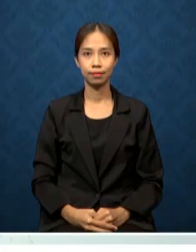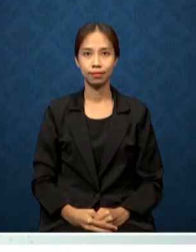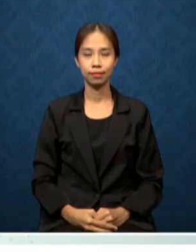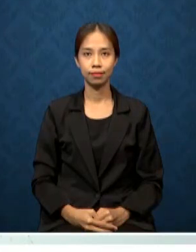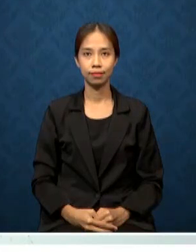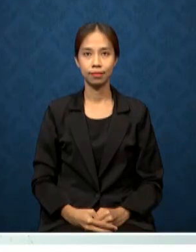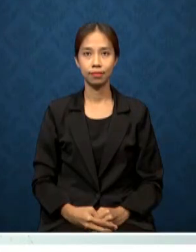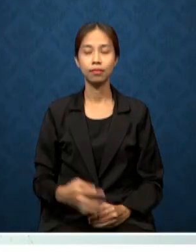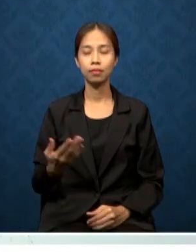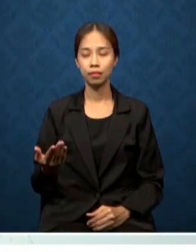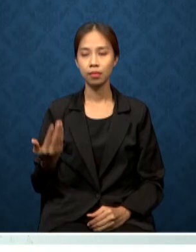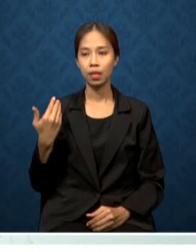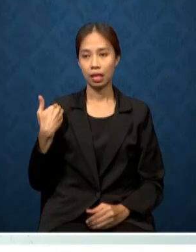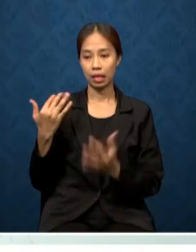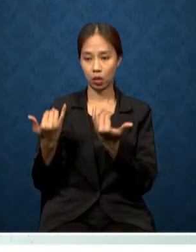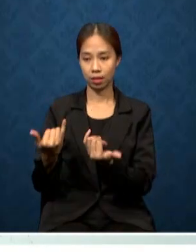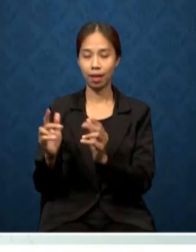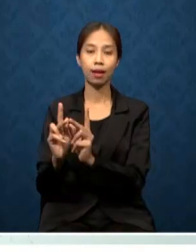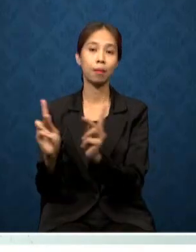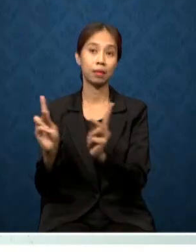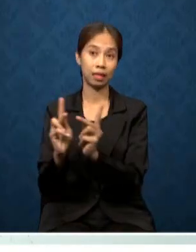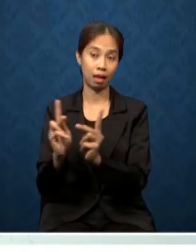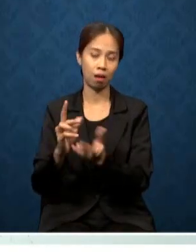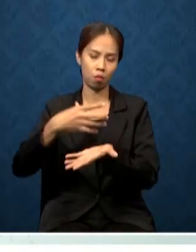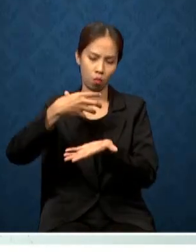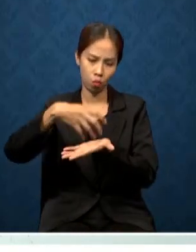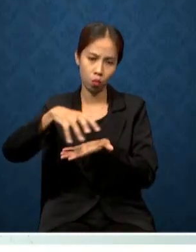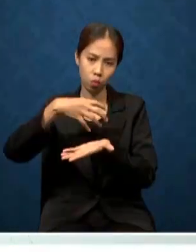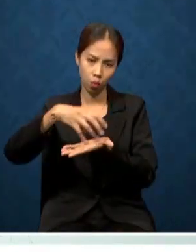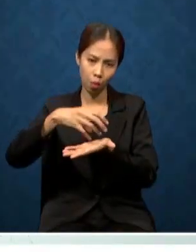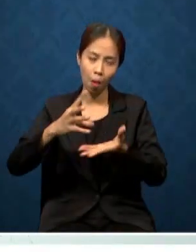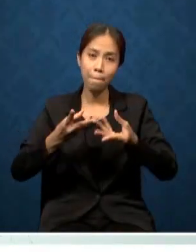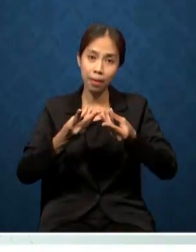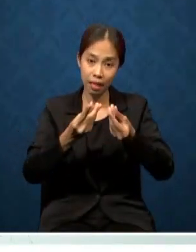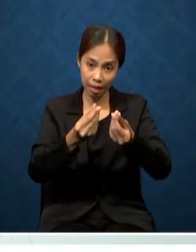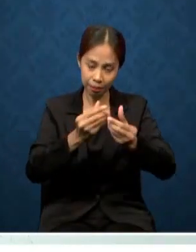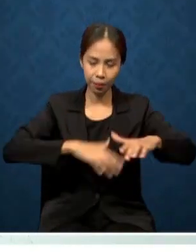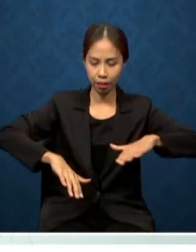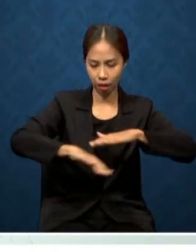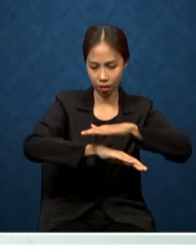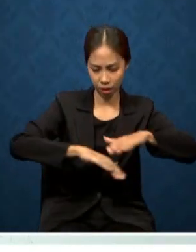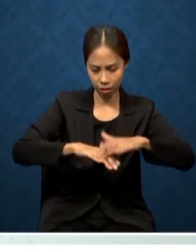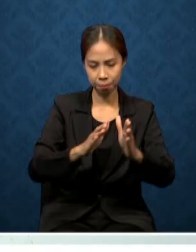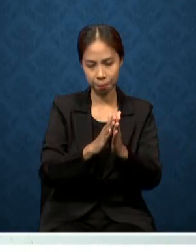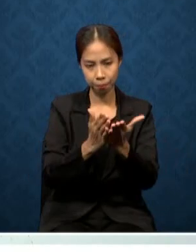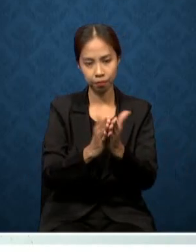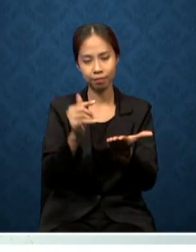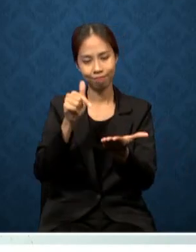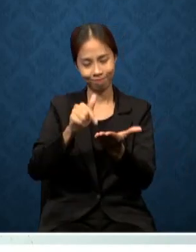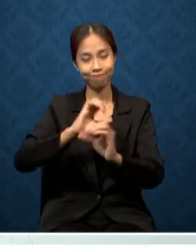อเมริกาได้เสนอรายงานนะครับค่อนข้างละเอียดนะครับและมีเอกสารที่ชัดเจนนะครับ